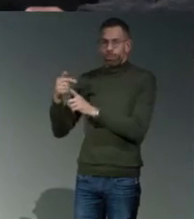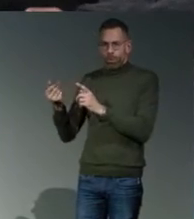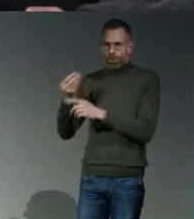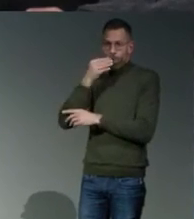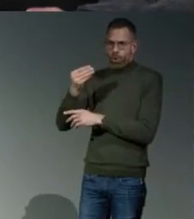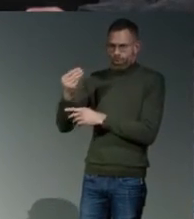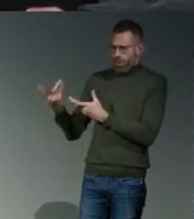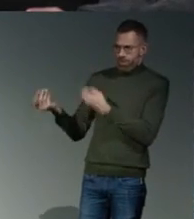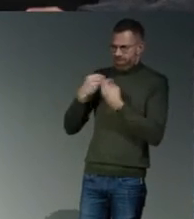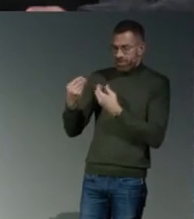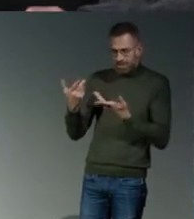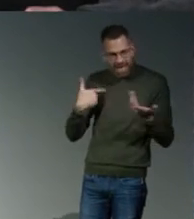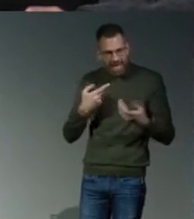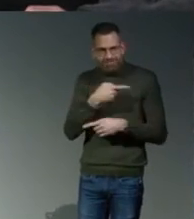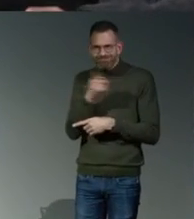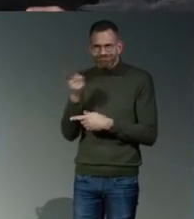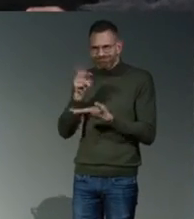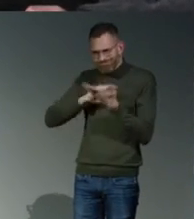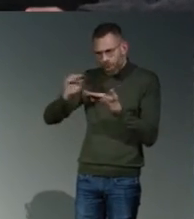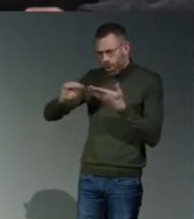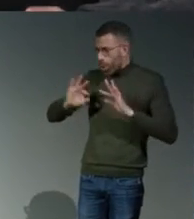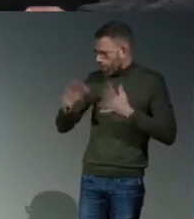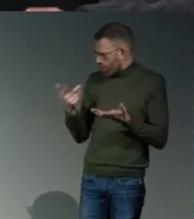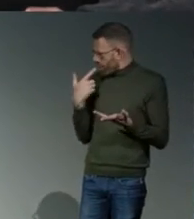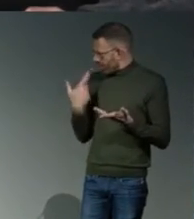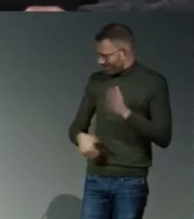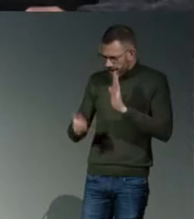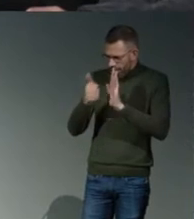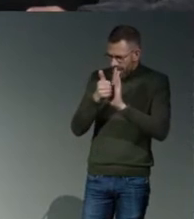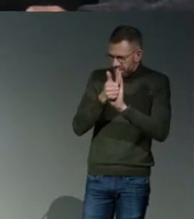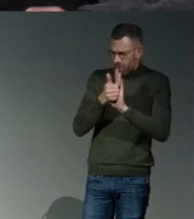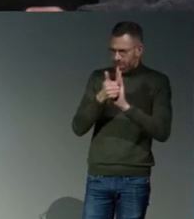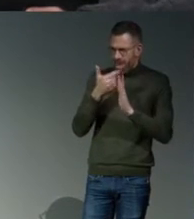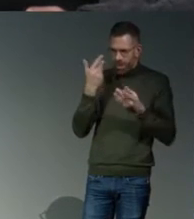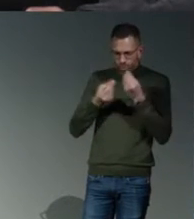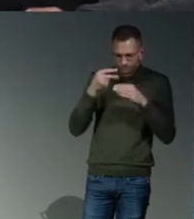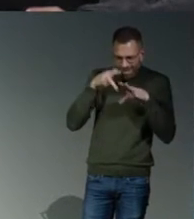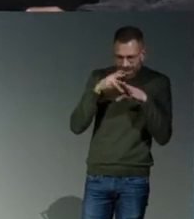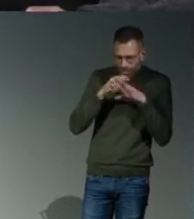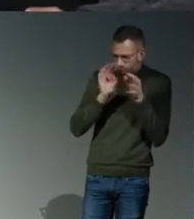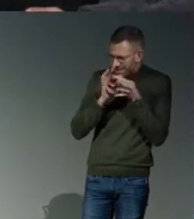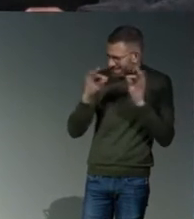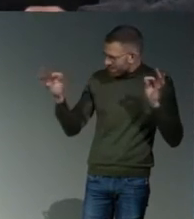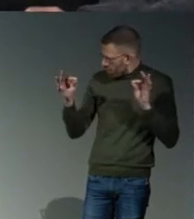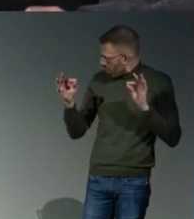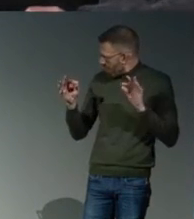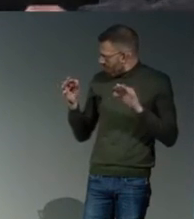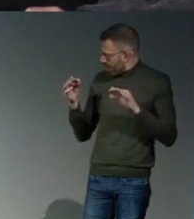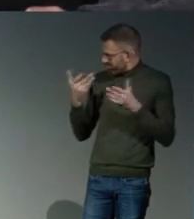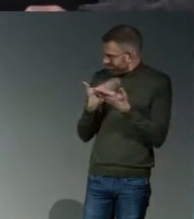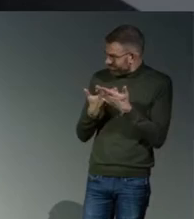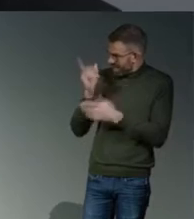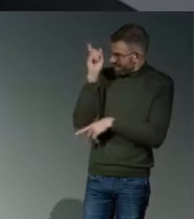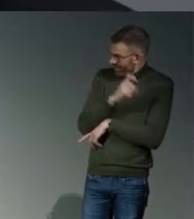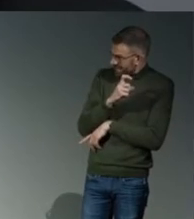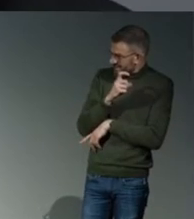artistes, des romanciers, c'est quand même pas... Est-ce que vous avez eu du mal à trouver le personnage, le début du fil que vous avez tiré après? Est-ce que c'est des questions compliquées